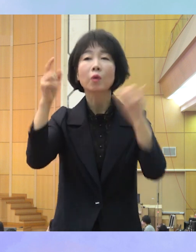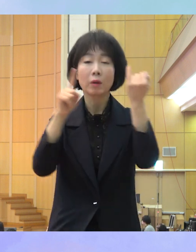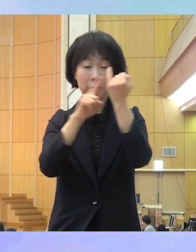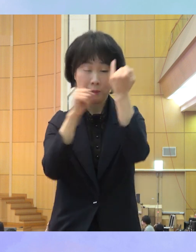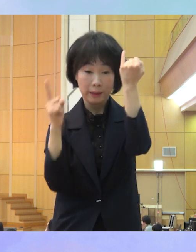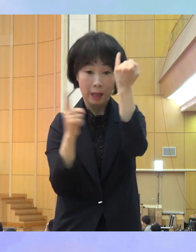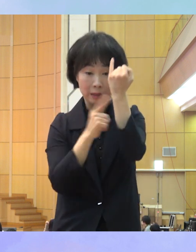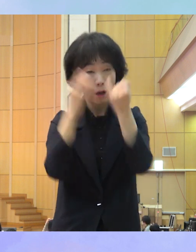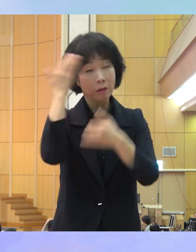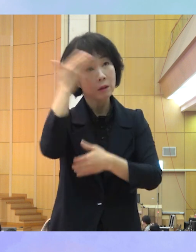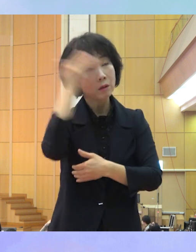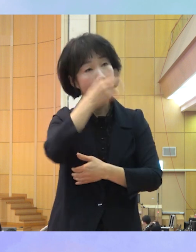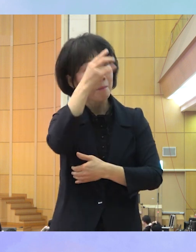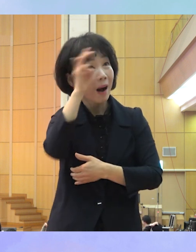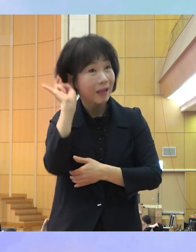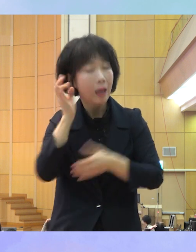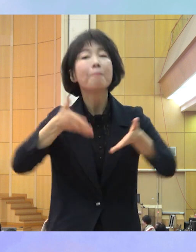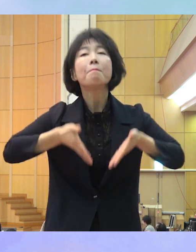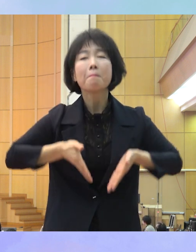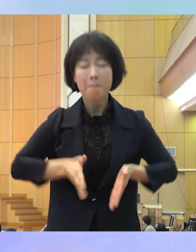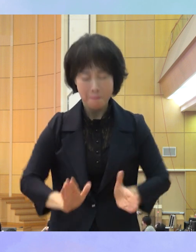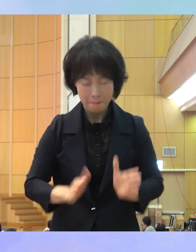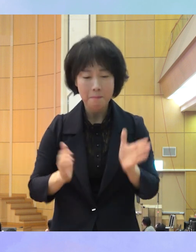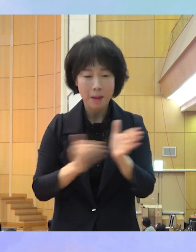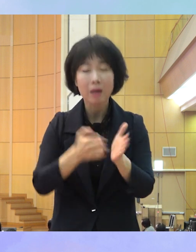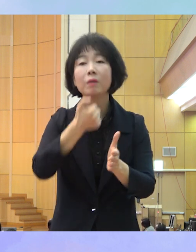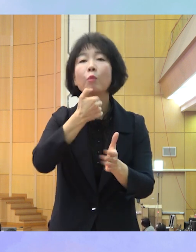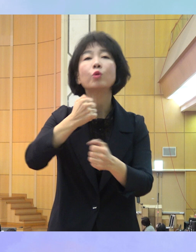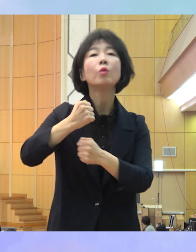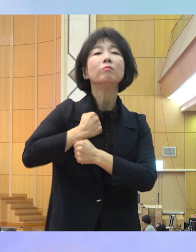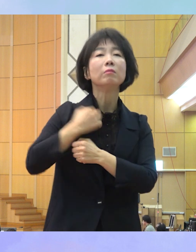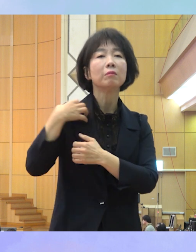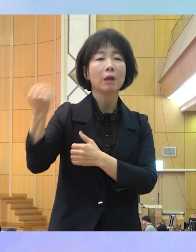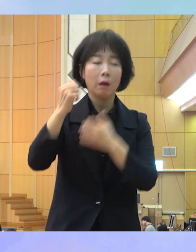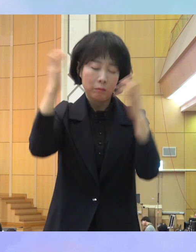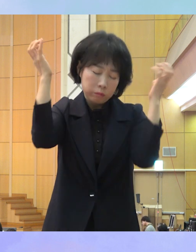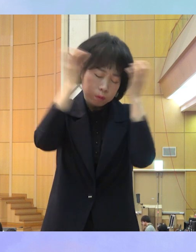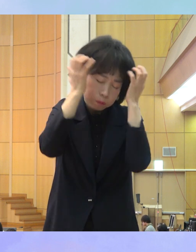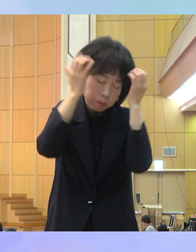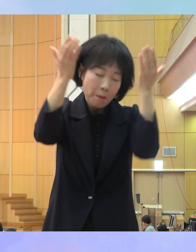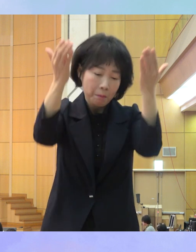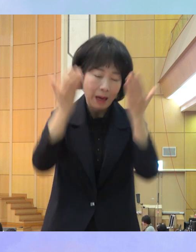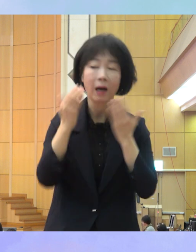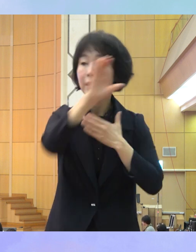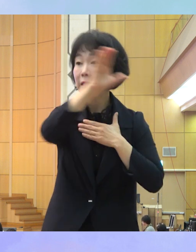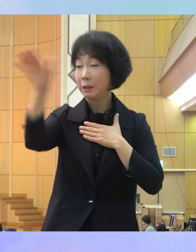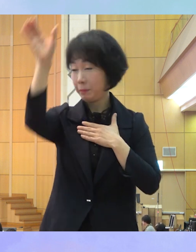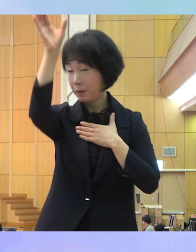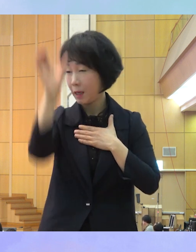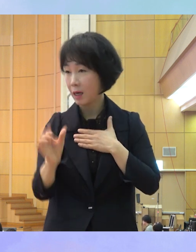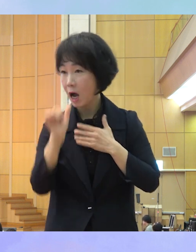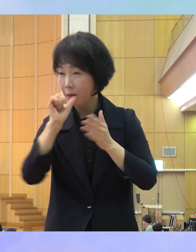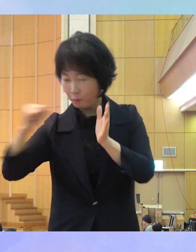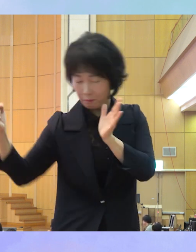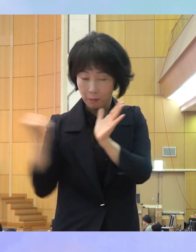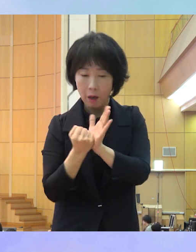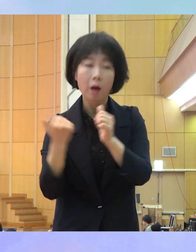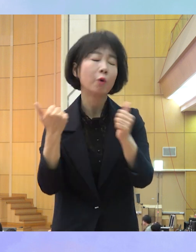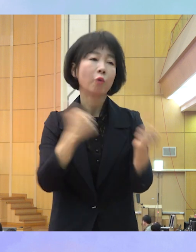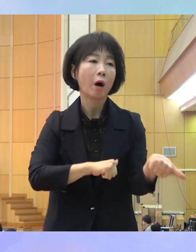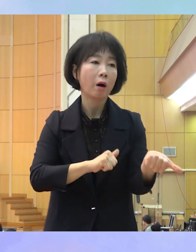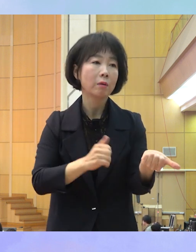성령으로 잉태하사 동정녀 마리아에게 나시고 본디오 빌라도에게 고난을 받으사 십자가에 못